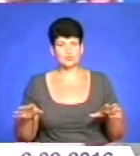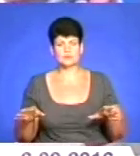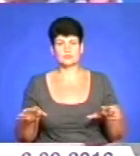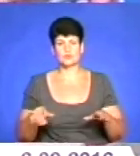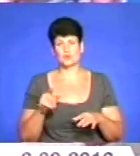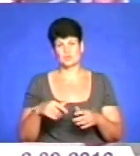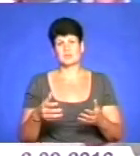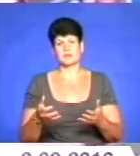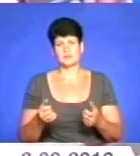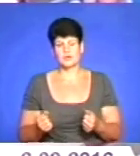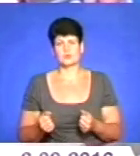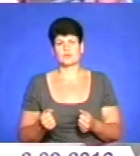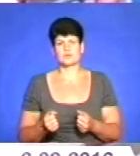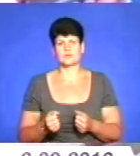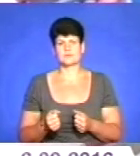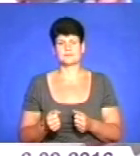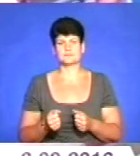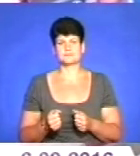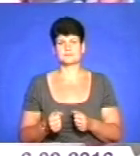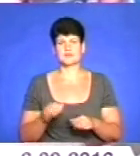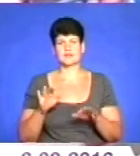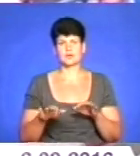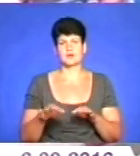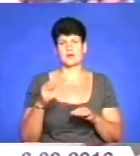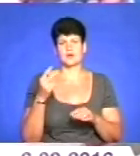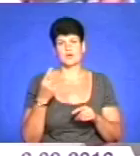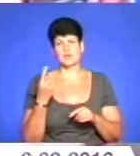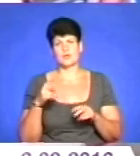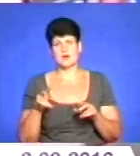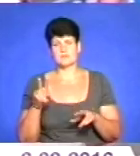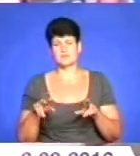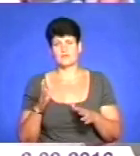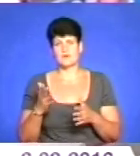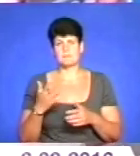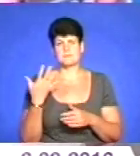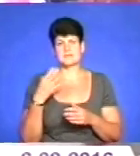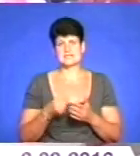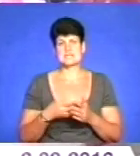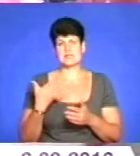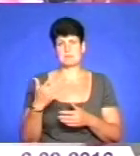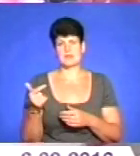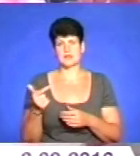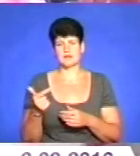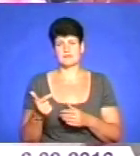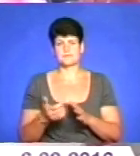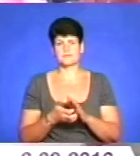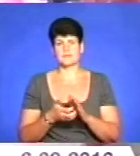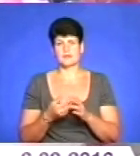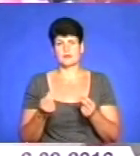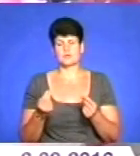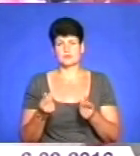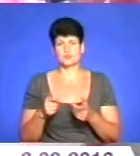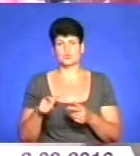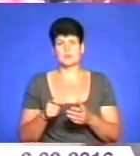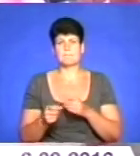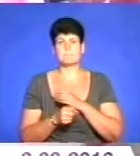Люди беруть так по певній кількості, ну, кілограм-два більше не беруть. Ціна 5 гривень. Недостатньо грошей людей. Люди